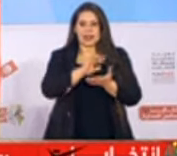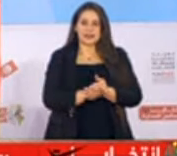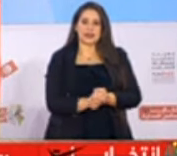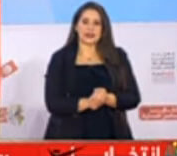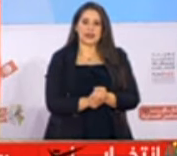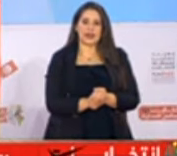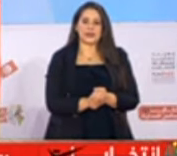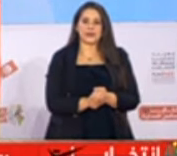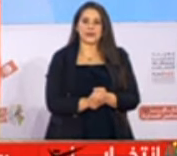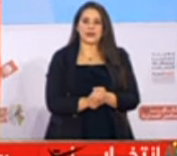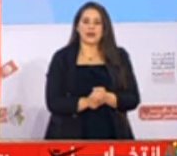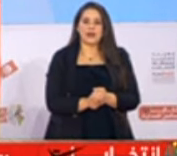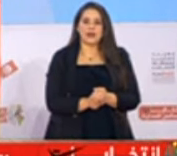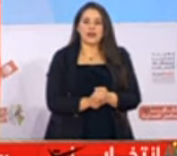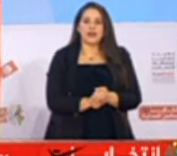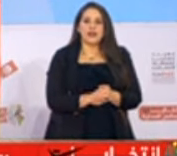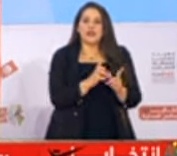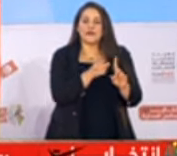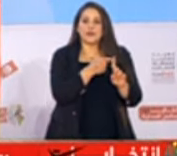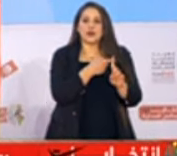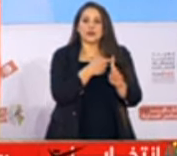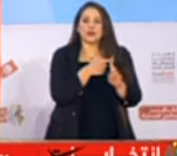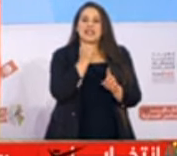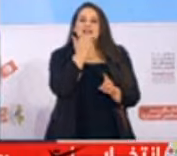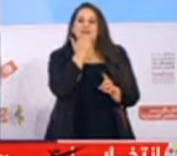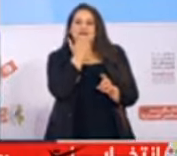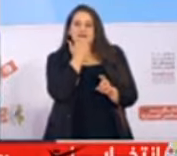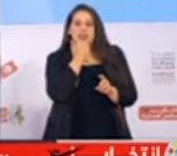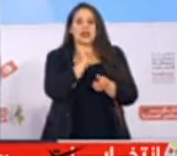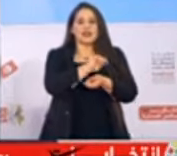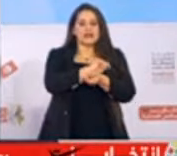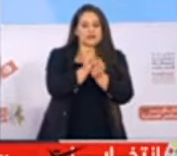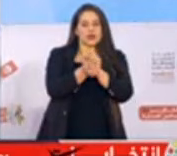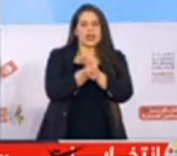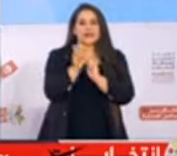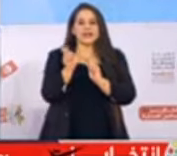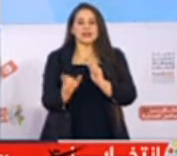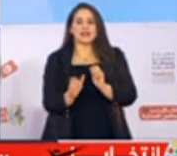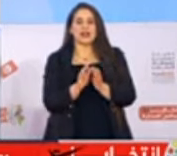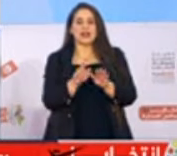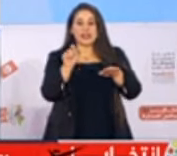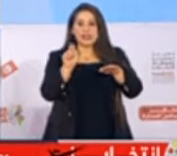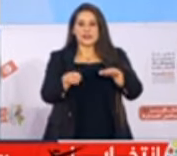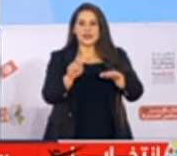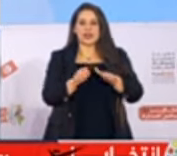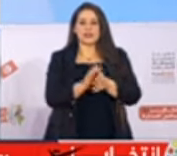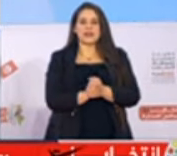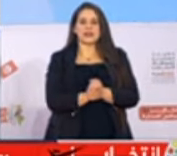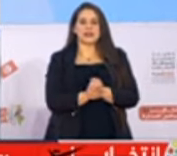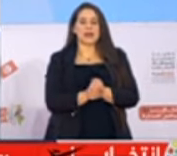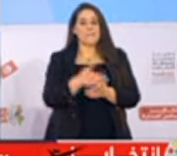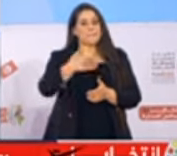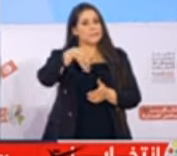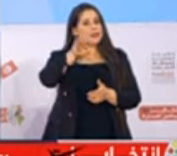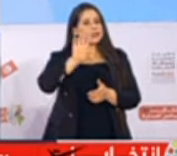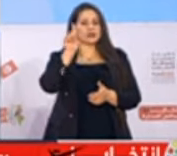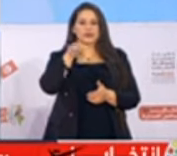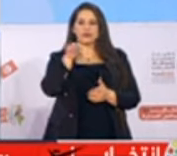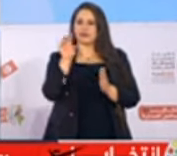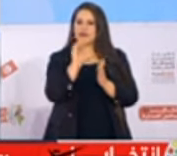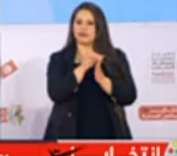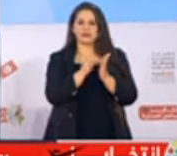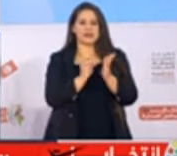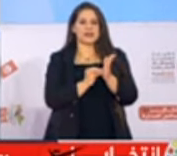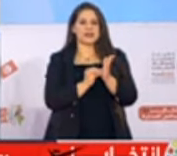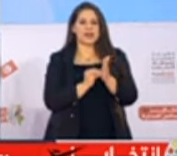حبيت نعرج عليها في خصوص المخالفات والجرائم الانتخابية. بالنسبة للمترشحين لم نسجل معناها مخالفات ترتقي